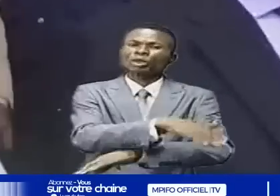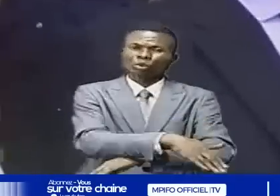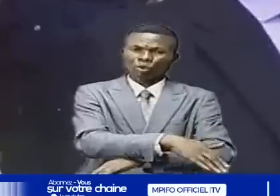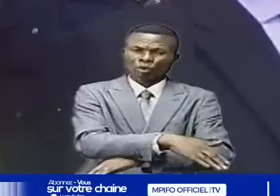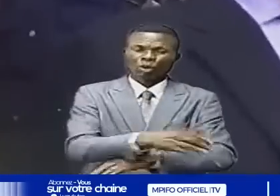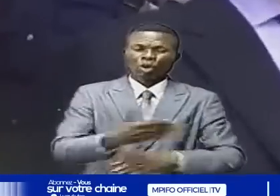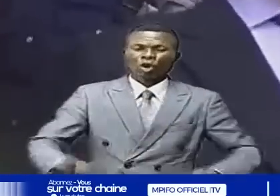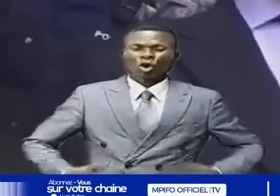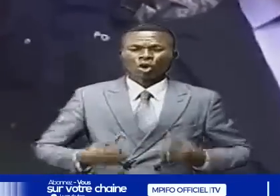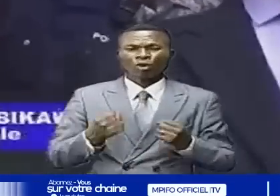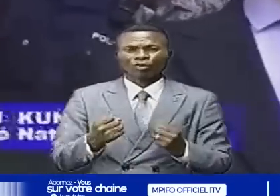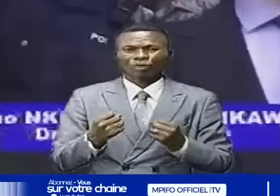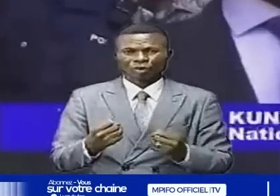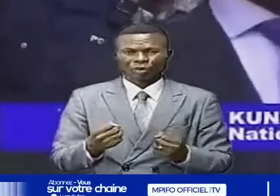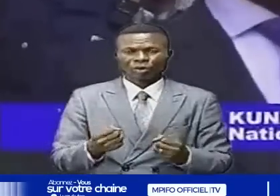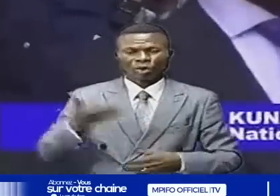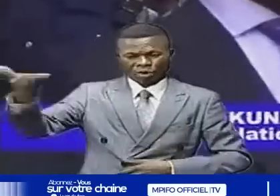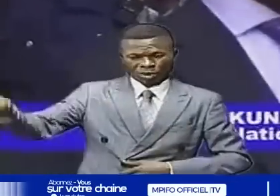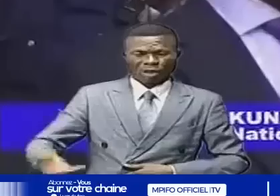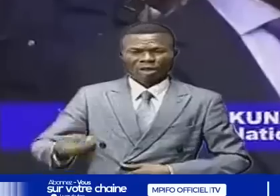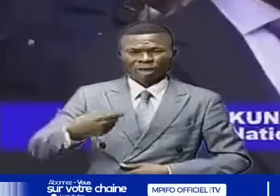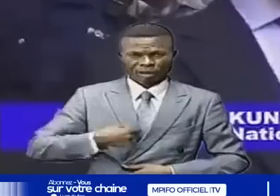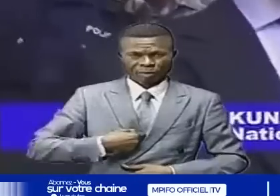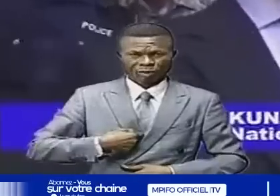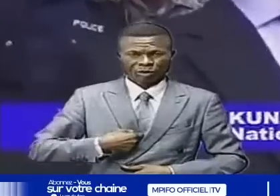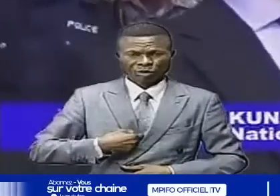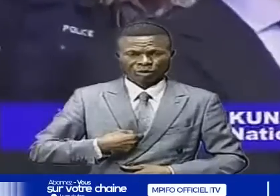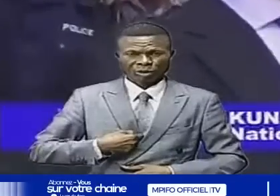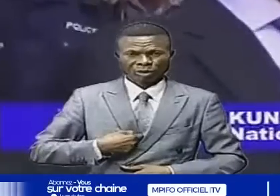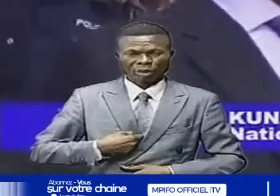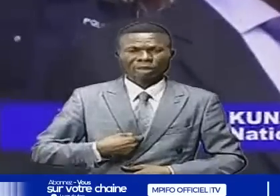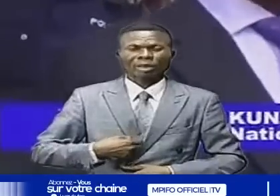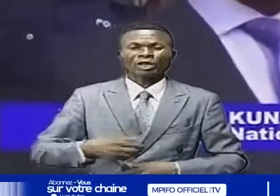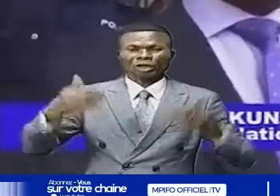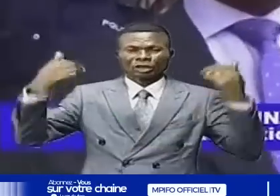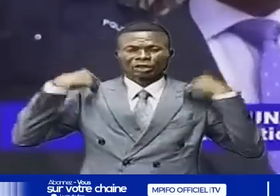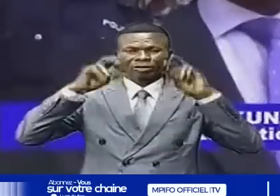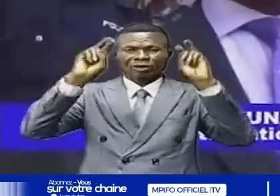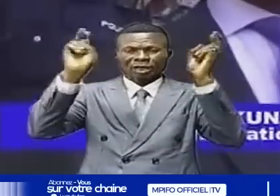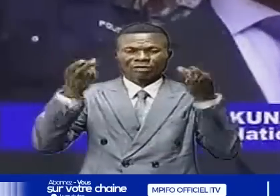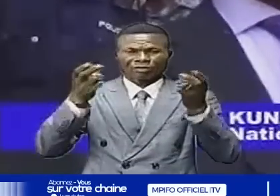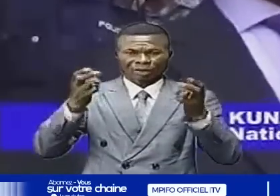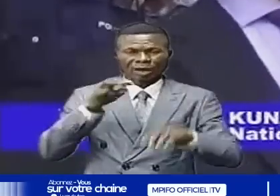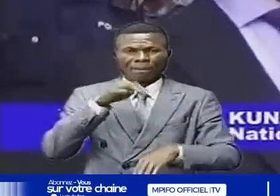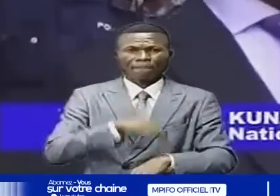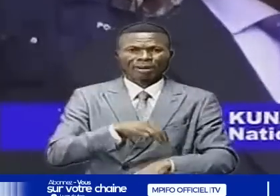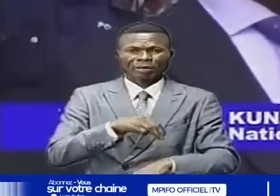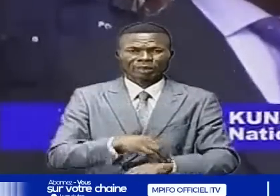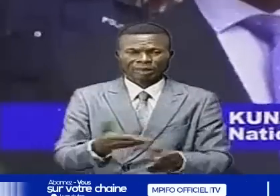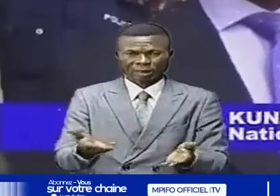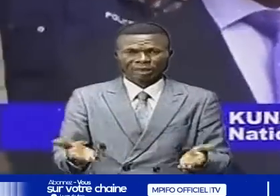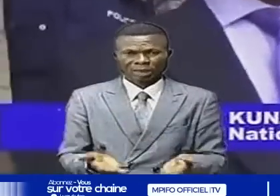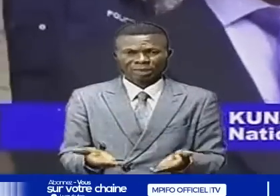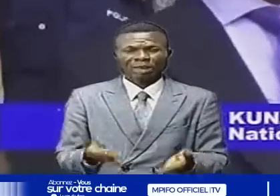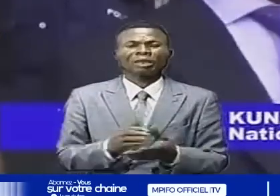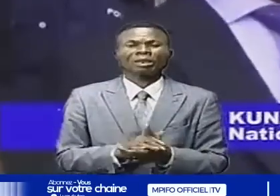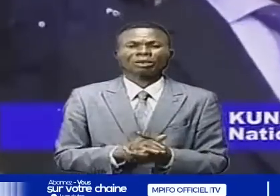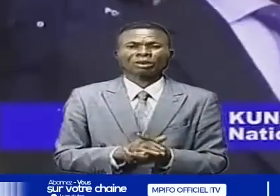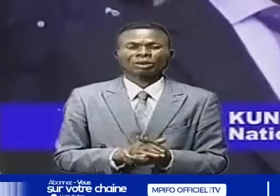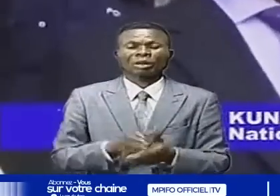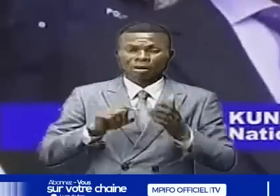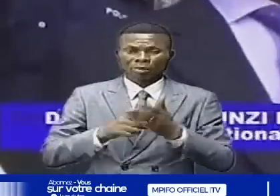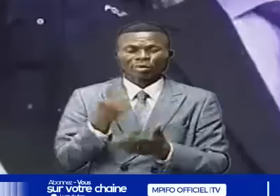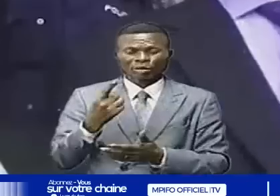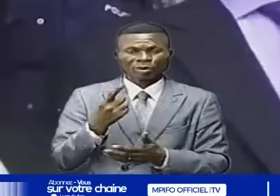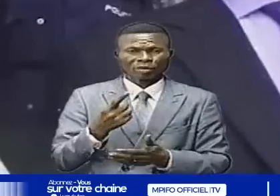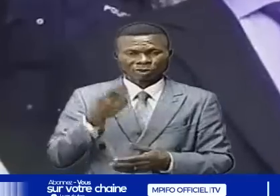honoré d'être reçu par monsieur le maire de la ville de Matadi. C'est une première pour